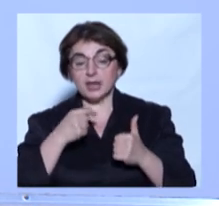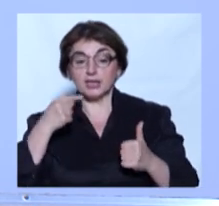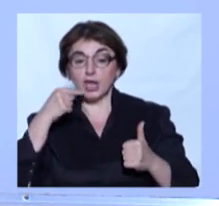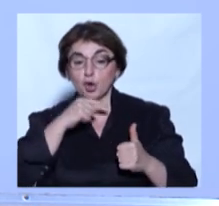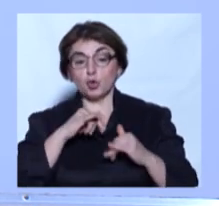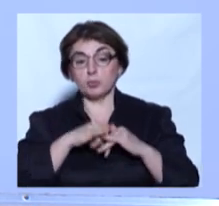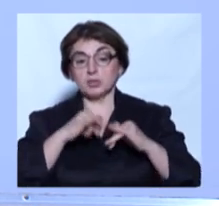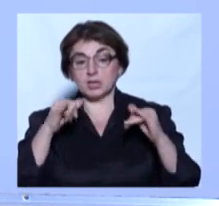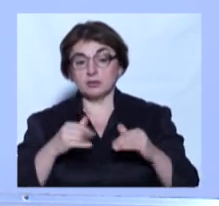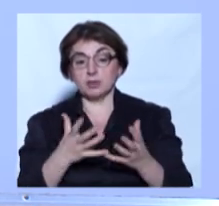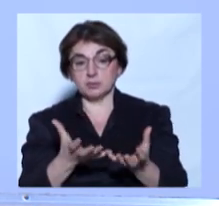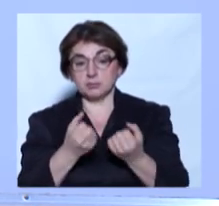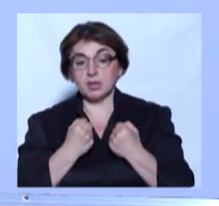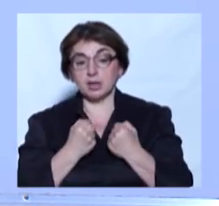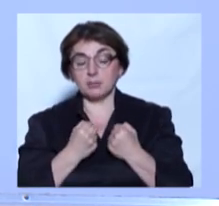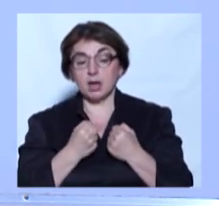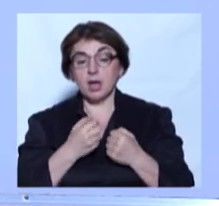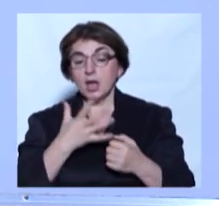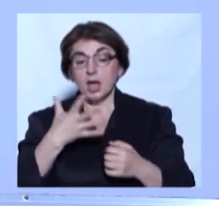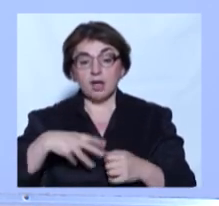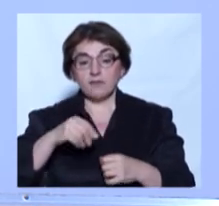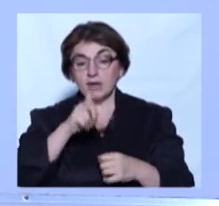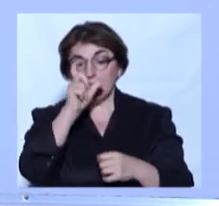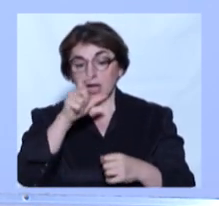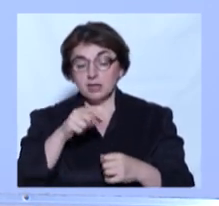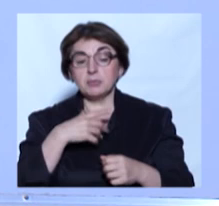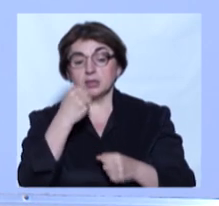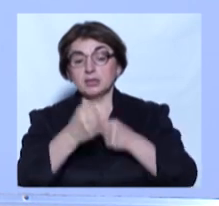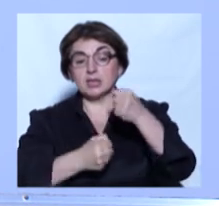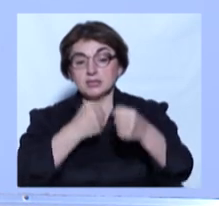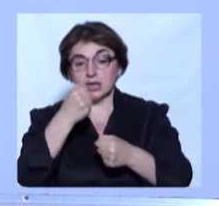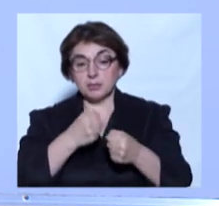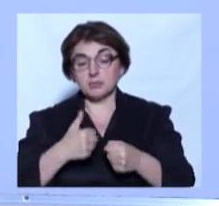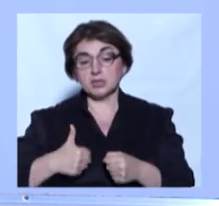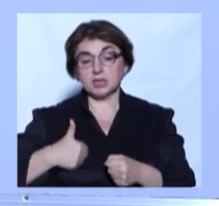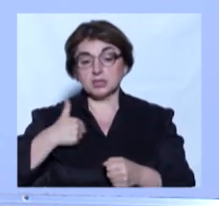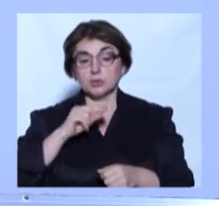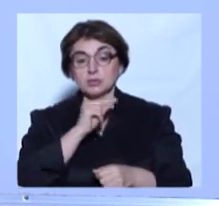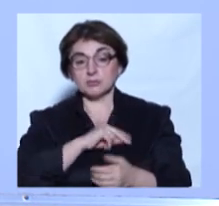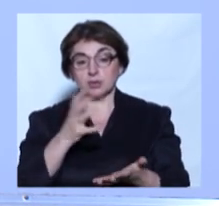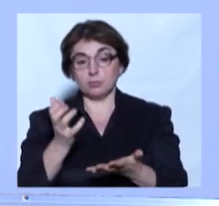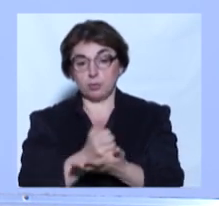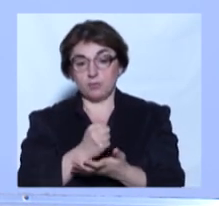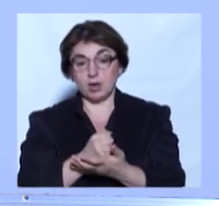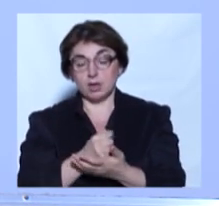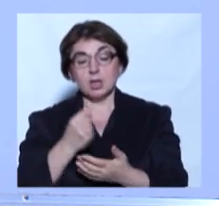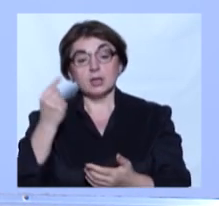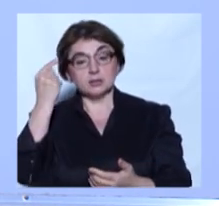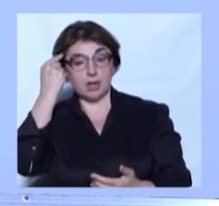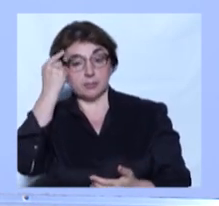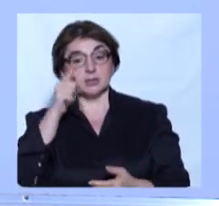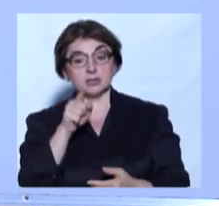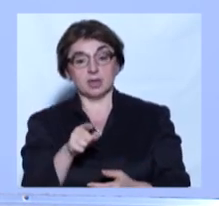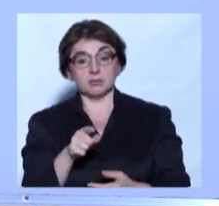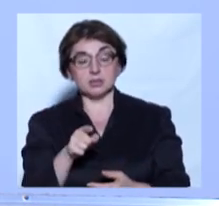ეკონომიკის მიღწევა, ისე რომ ყველა ადამიანს მიეცეს დასაქმების და ღირსეული სამუშაო ადგილები? დაფიქრდით მოდით